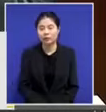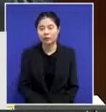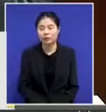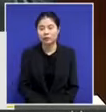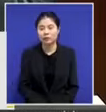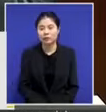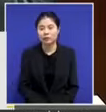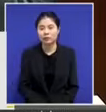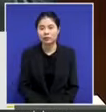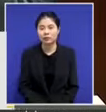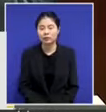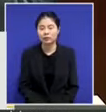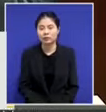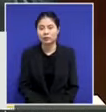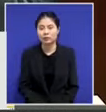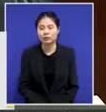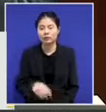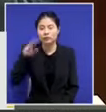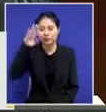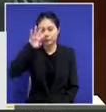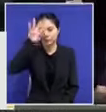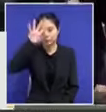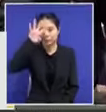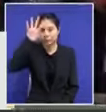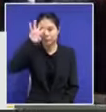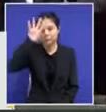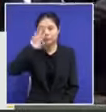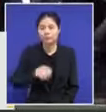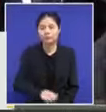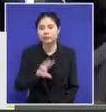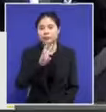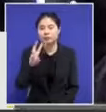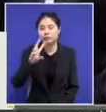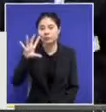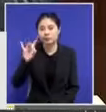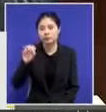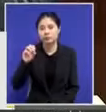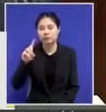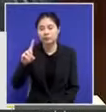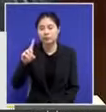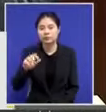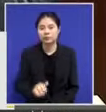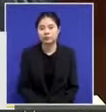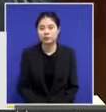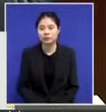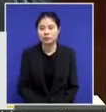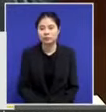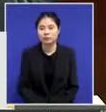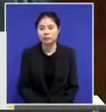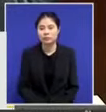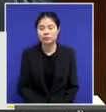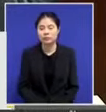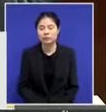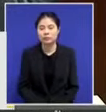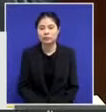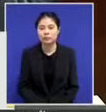การชัยบุตร ธนาธรจึงรุ่งเรืองกิจครับ 681นายองอาจค้